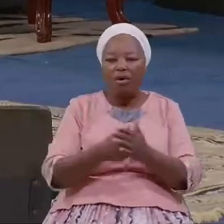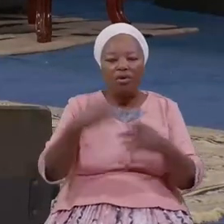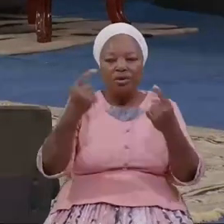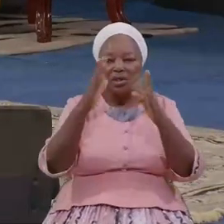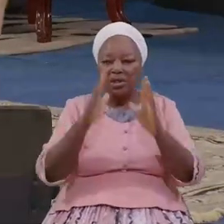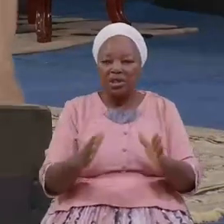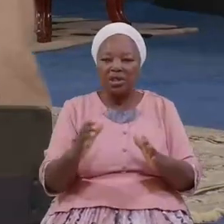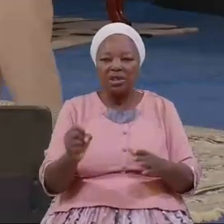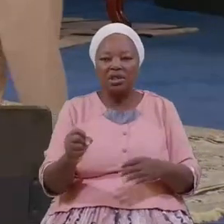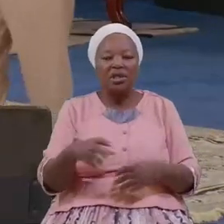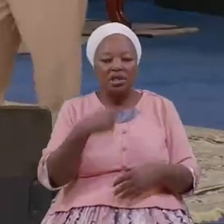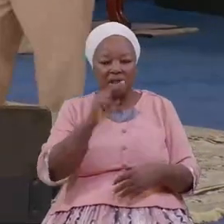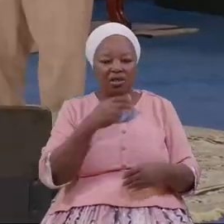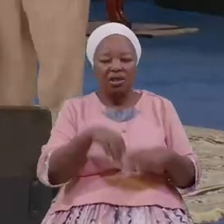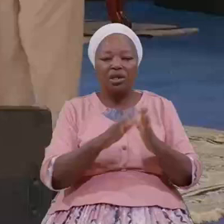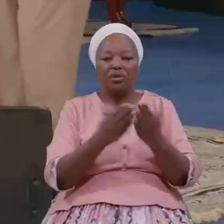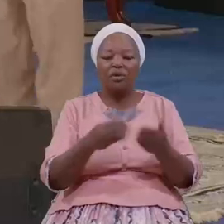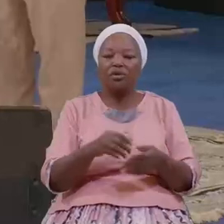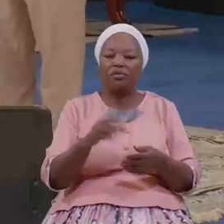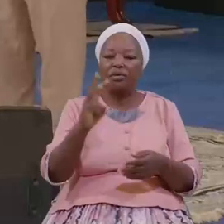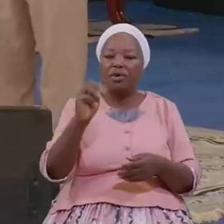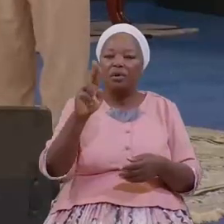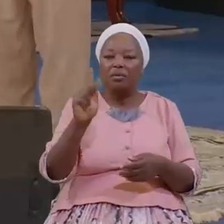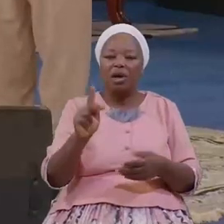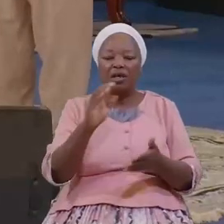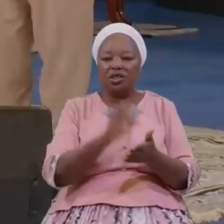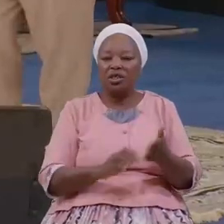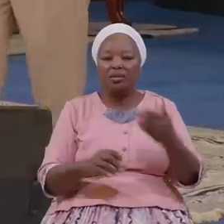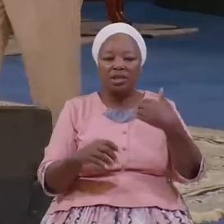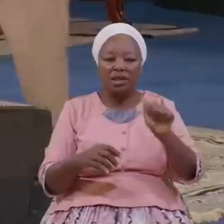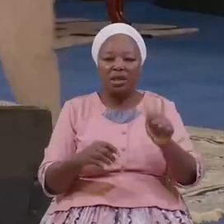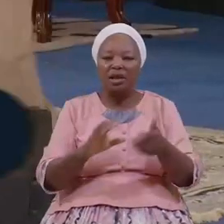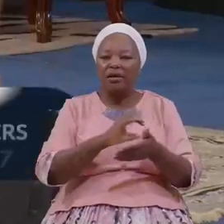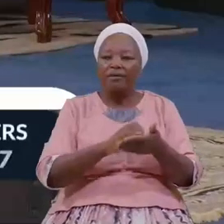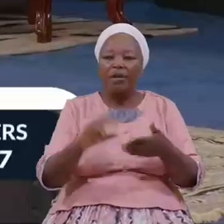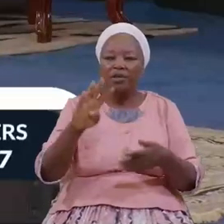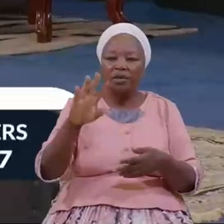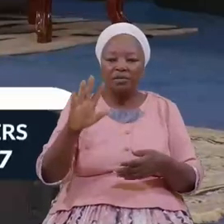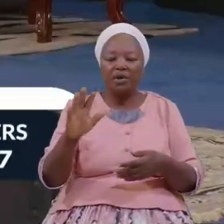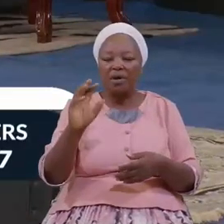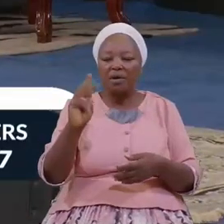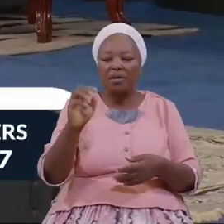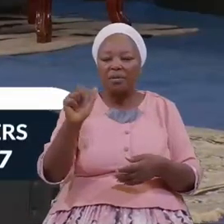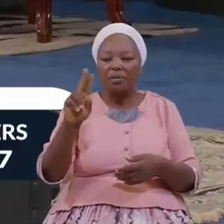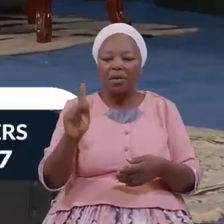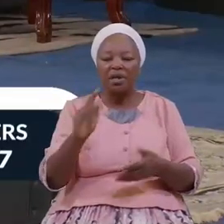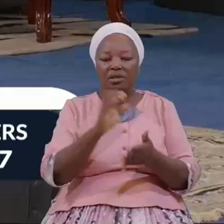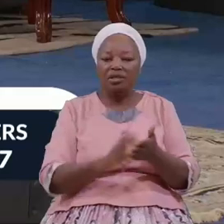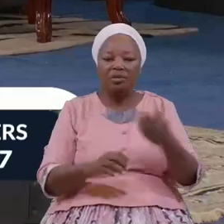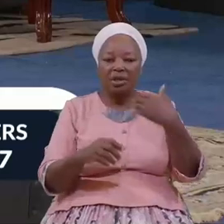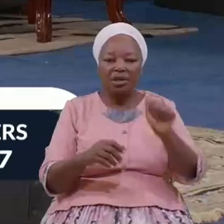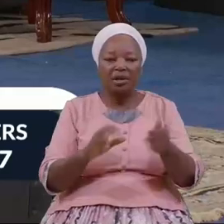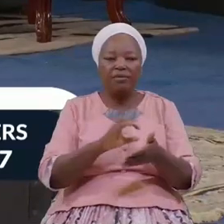pécheurs. Nous allons à Marc 10, verset 45. Marc 10,